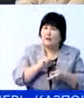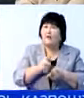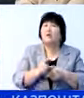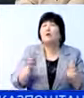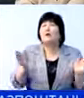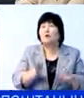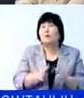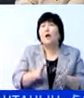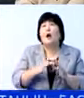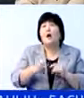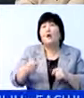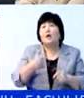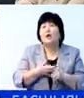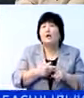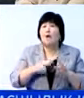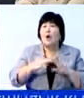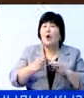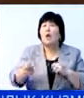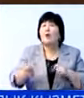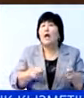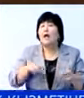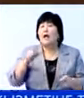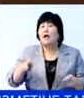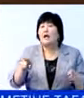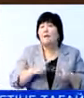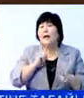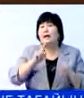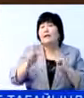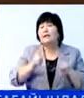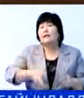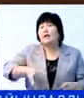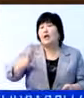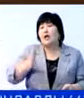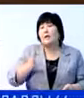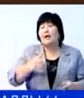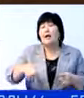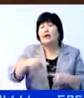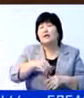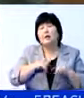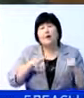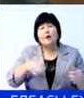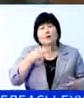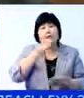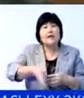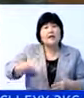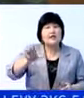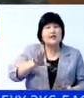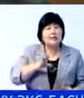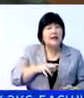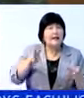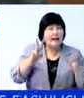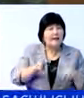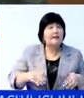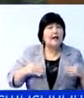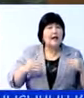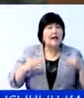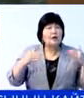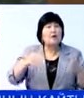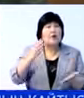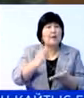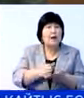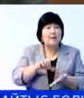Барлық аудан әкімдері, оның ішінде ауыл әкімдері де бүгін селекторлық мәжілісте кәсіпкерлікті дамыту бойынша есеп берді. Ізденіс ілгерілеу бар